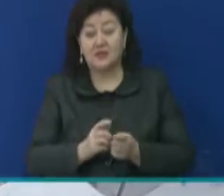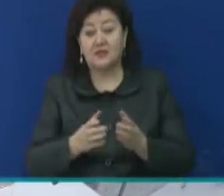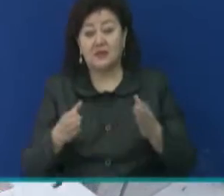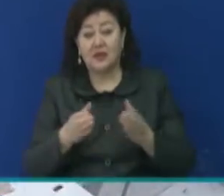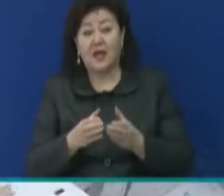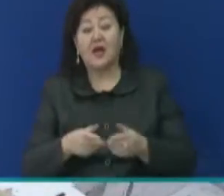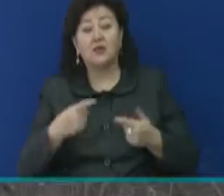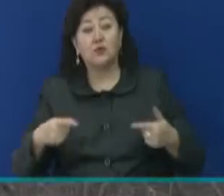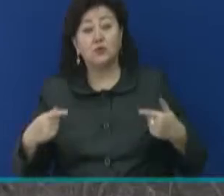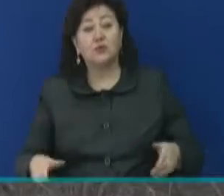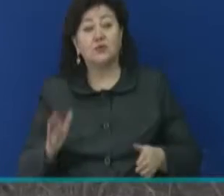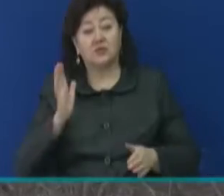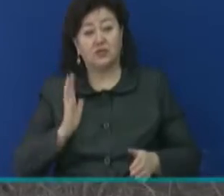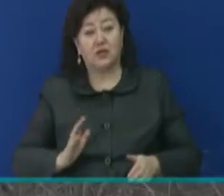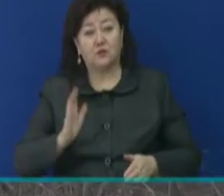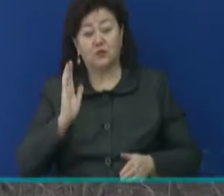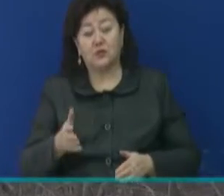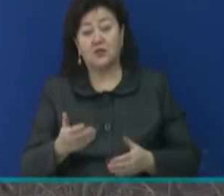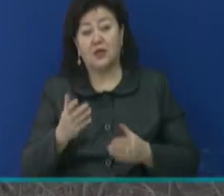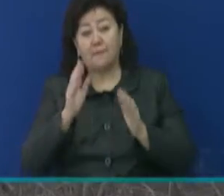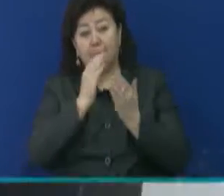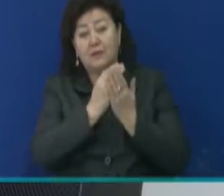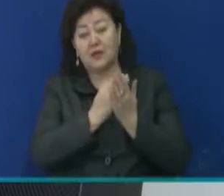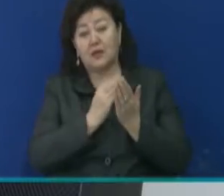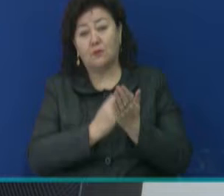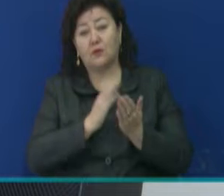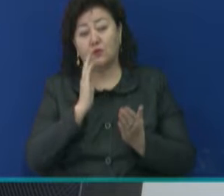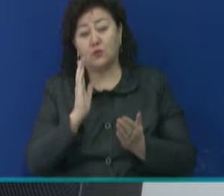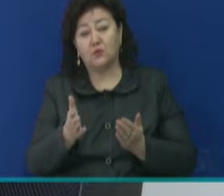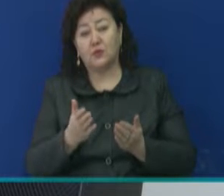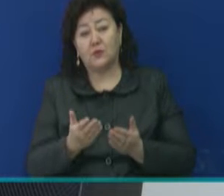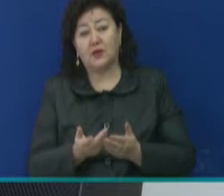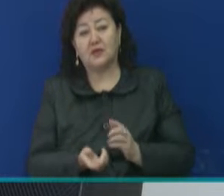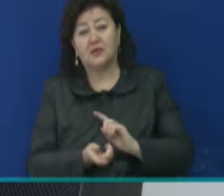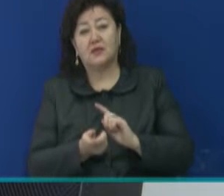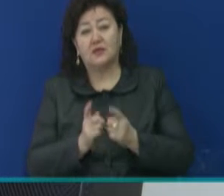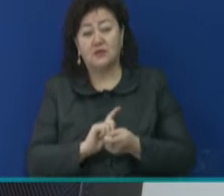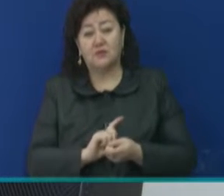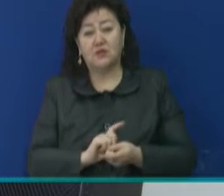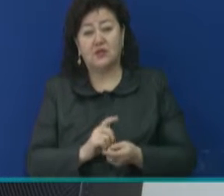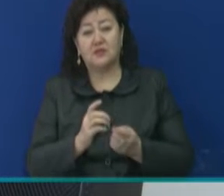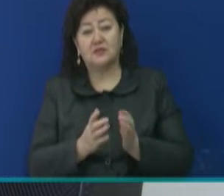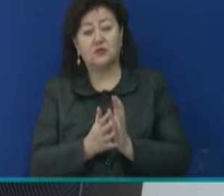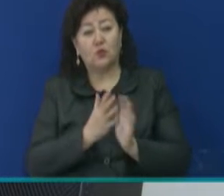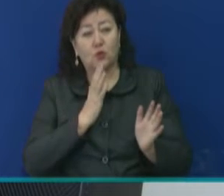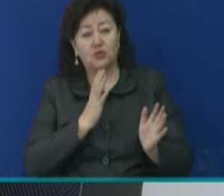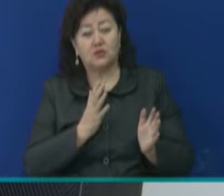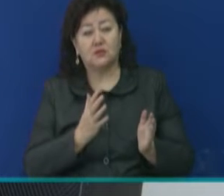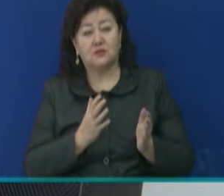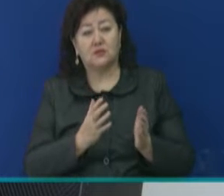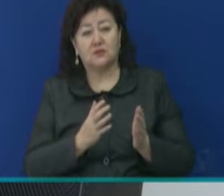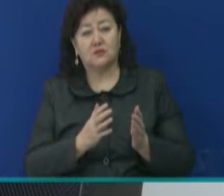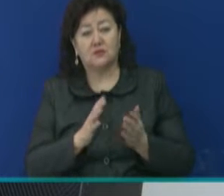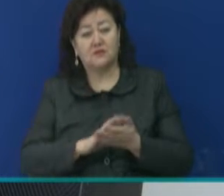приходится ждать эта программа будет способствовать продвижению очереди мы на сегодняшний день разработали